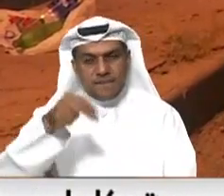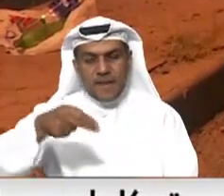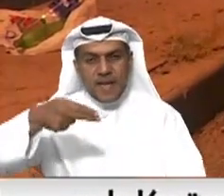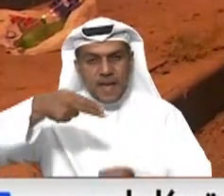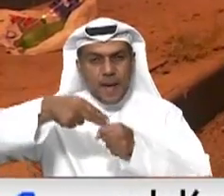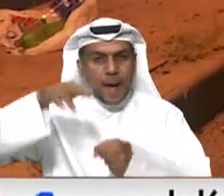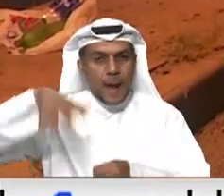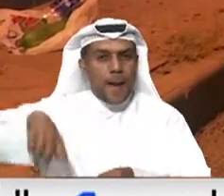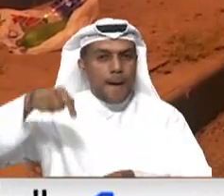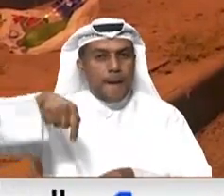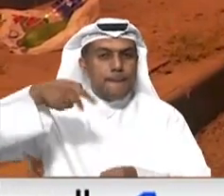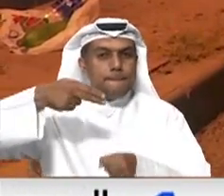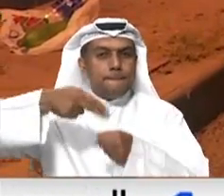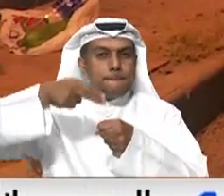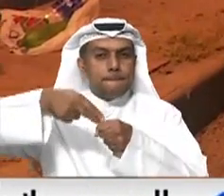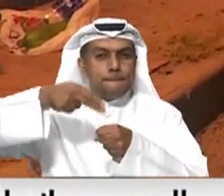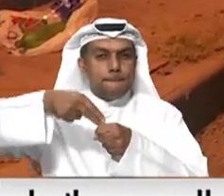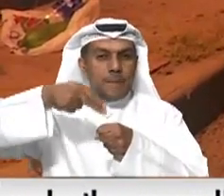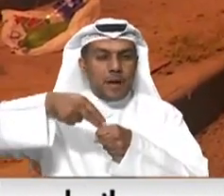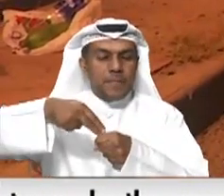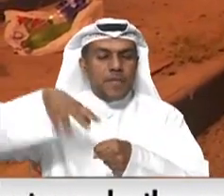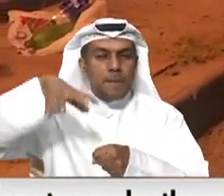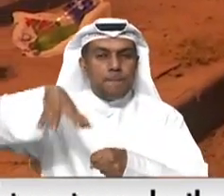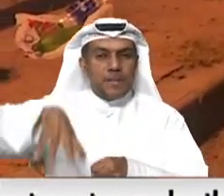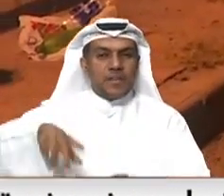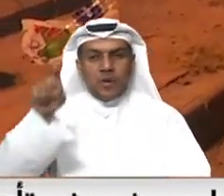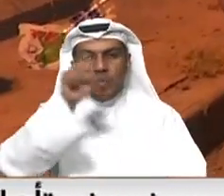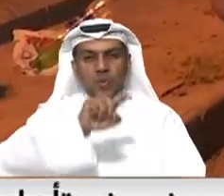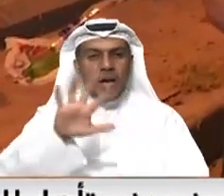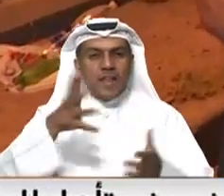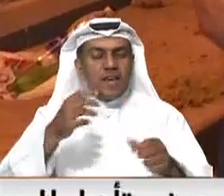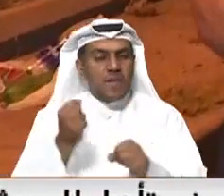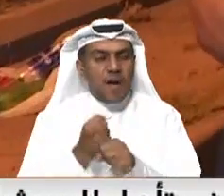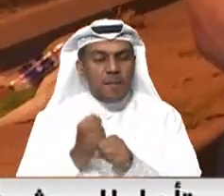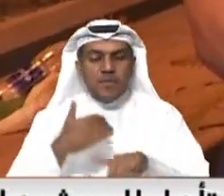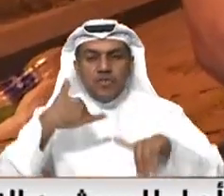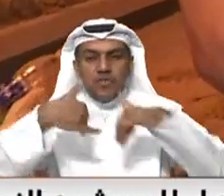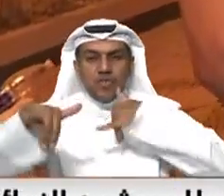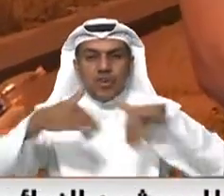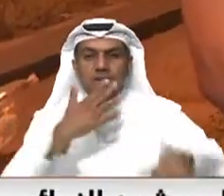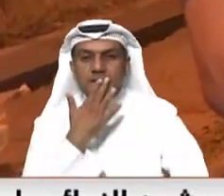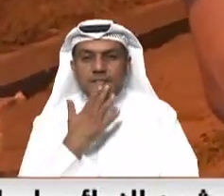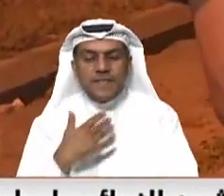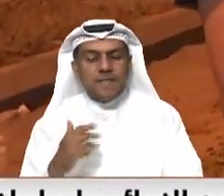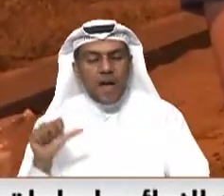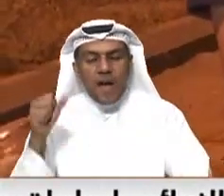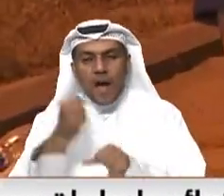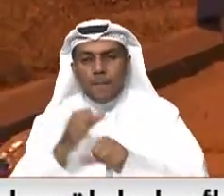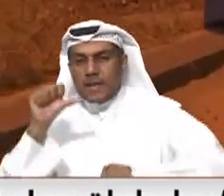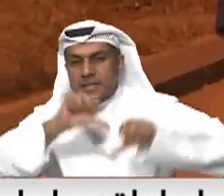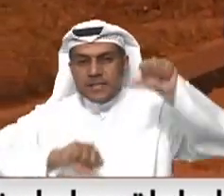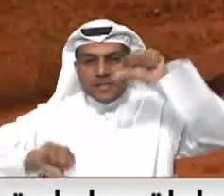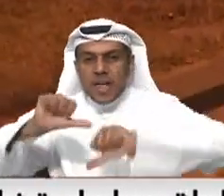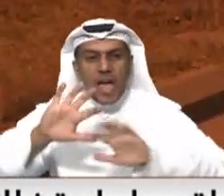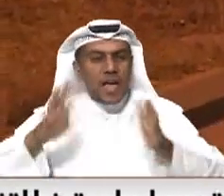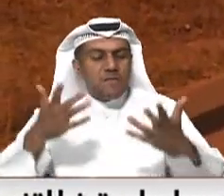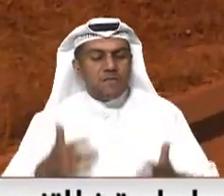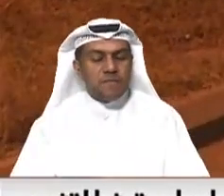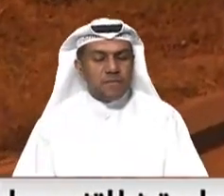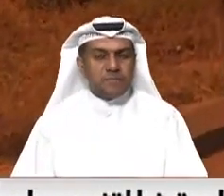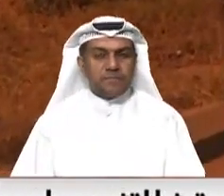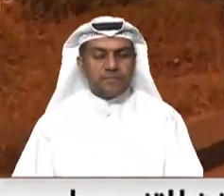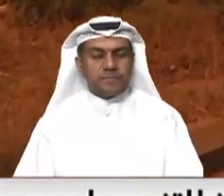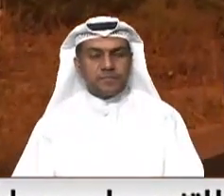هذا الطريق الحيوي، ماذا نقول بشأن أعمال الصيانة في محافظات الكويت وأين وصلت وخاصة في